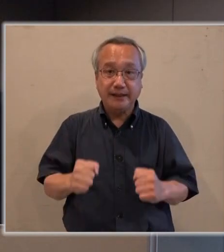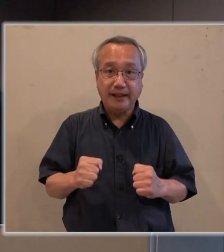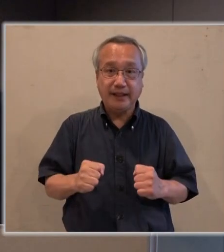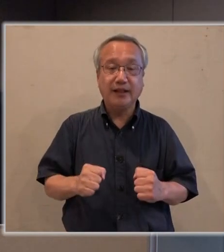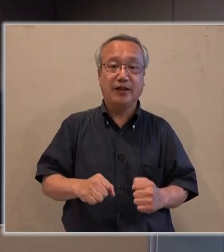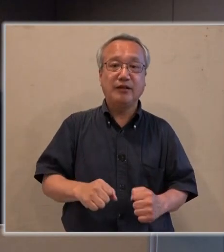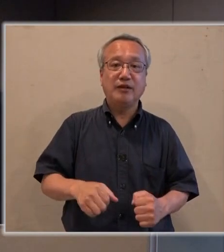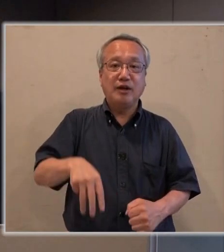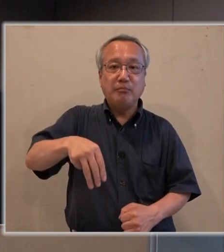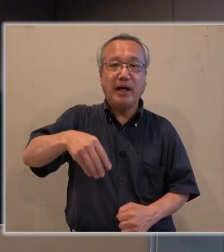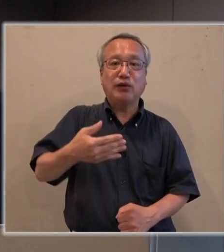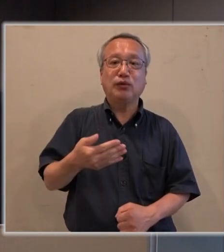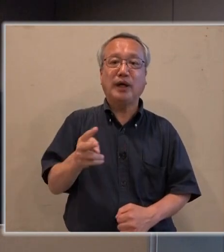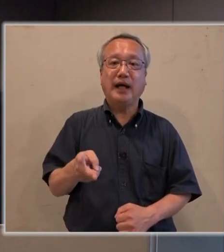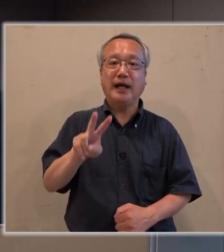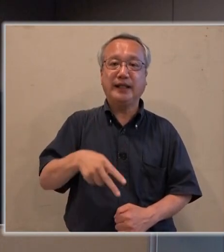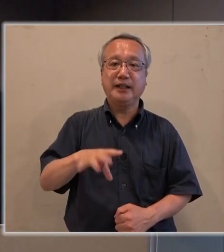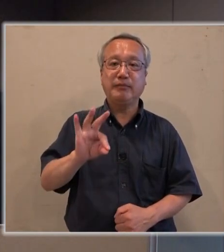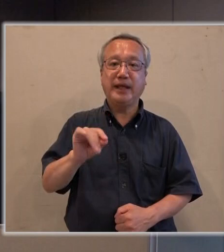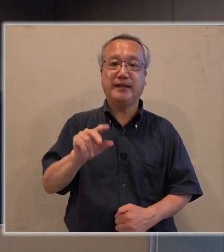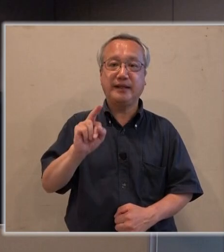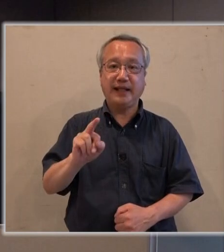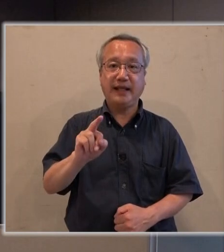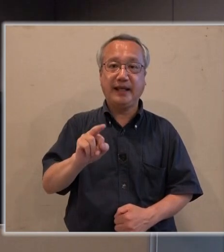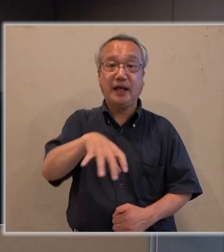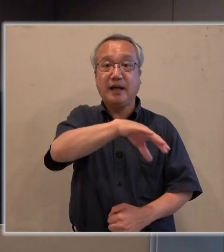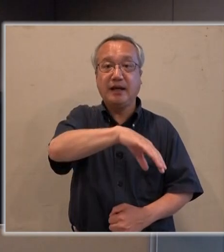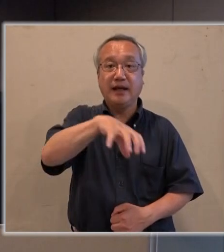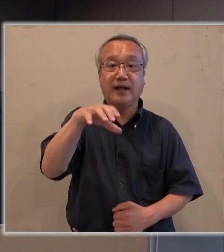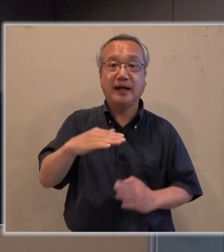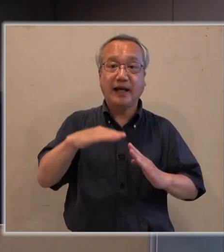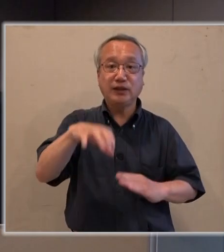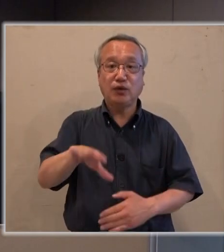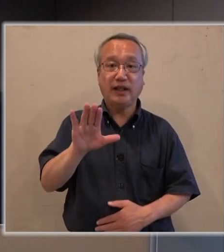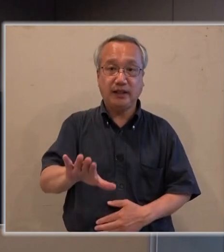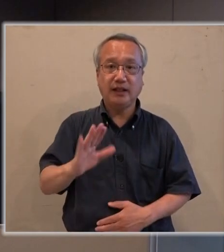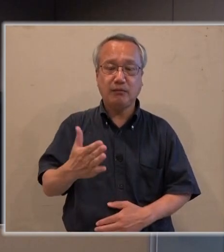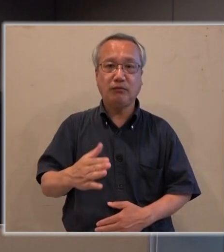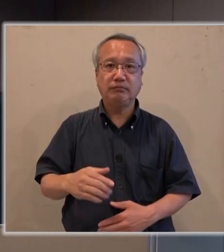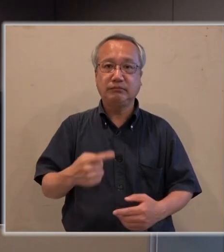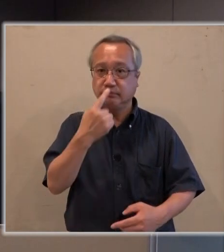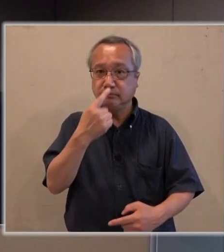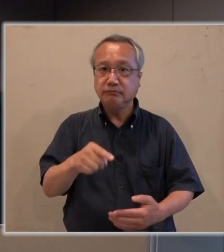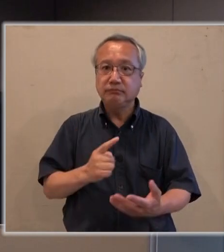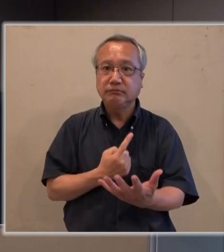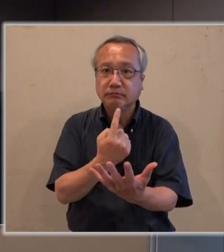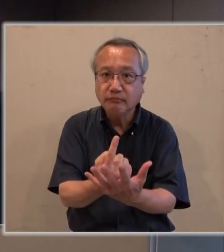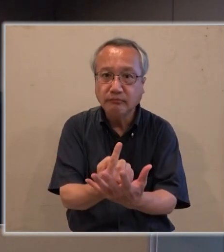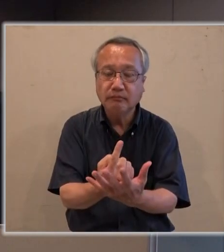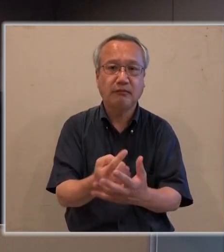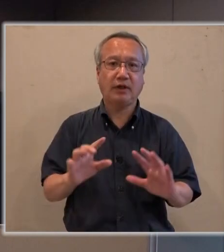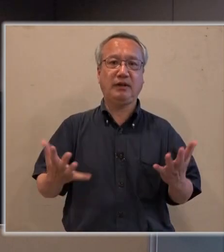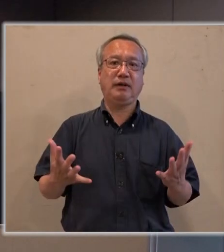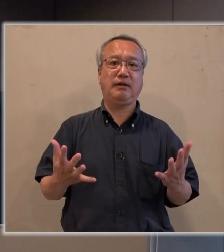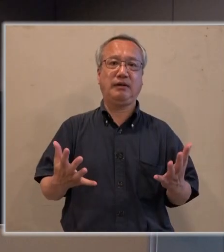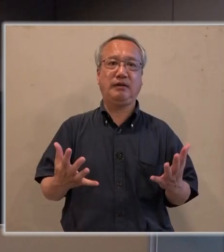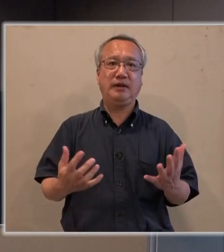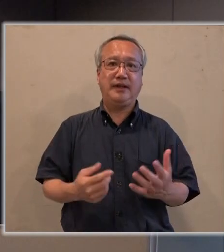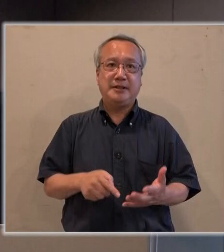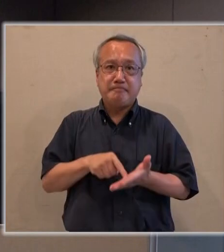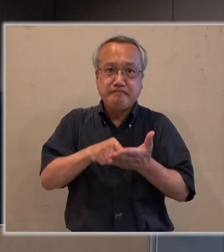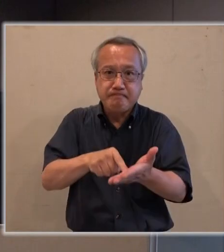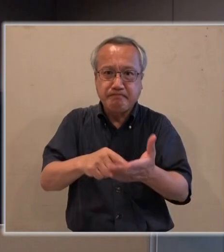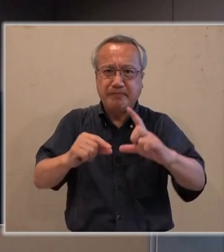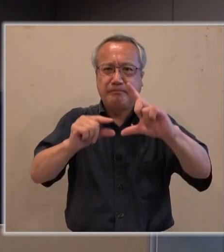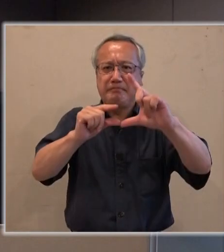となった幕張メッセがありましたが、実際は関われる隙間はどこにもなく、アットとしてもものすごい倍率や専